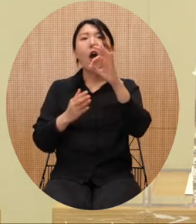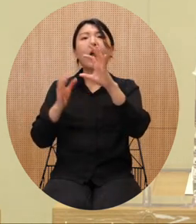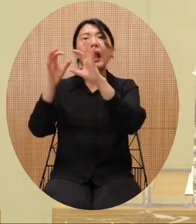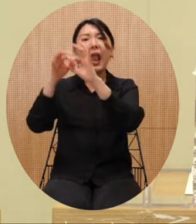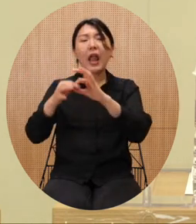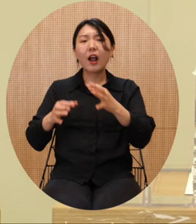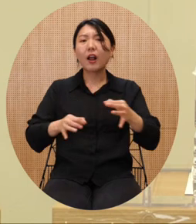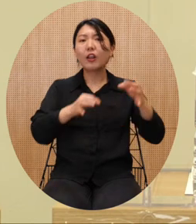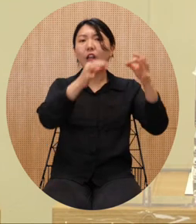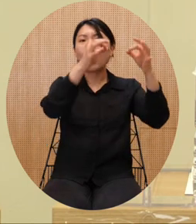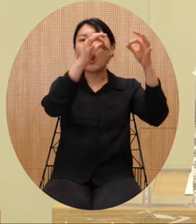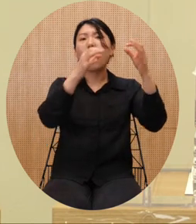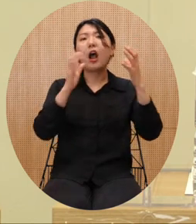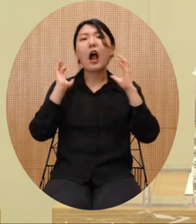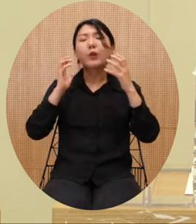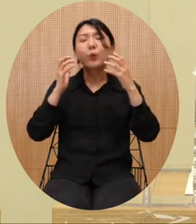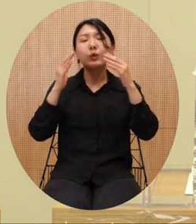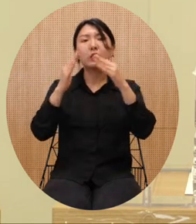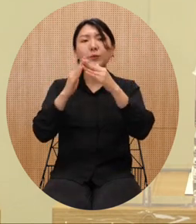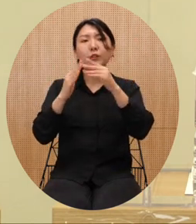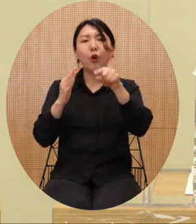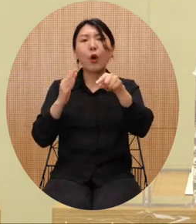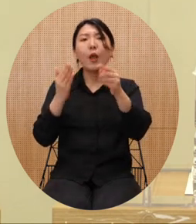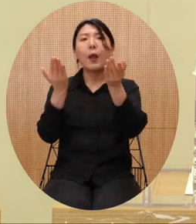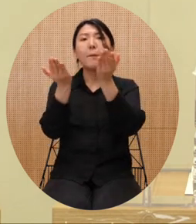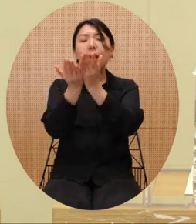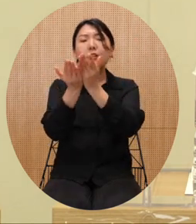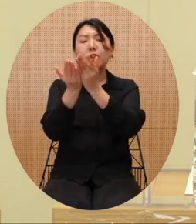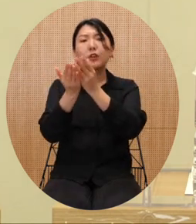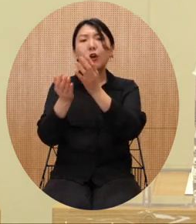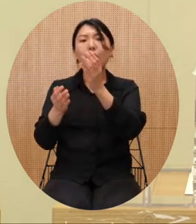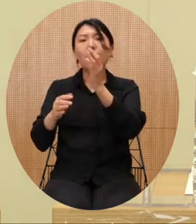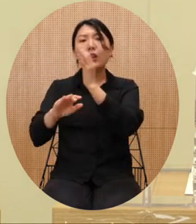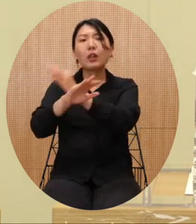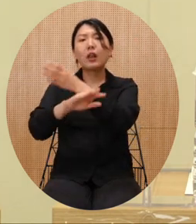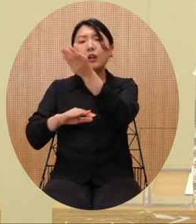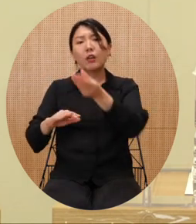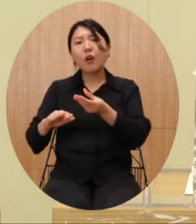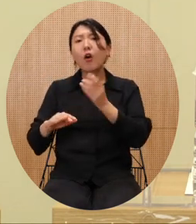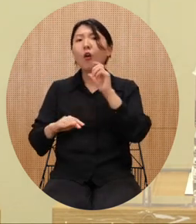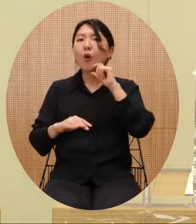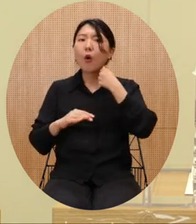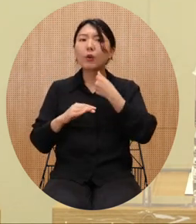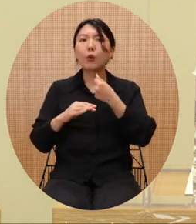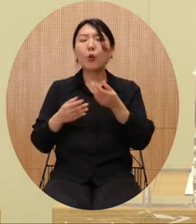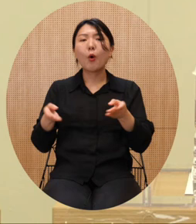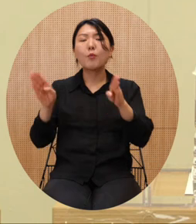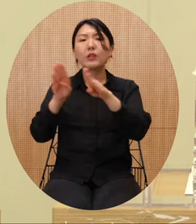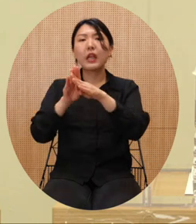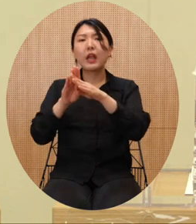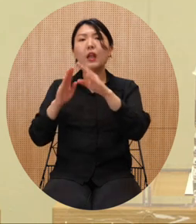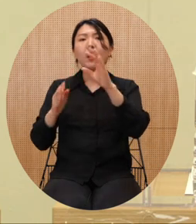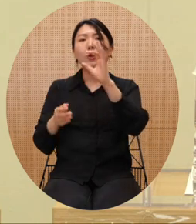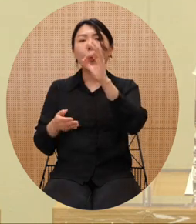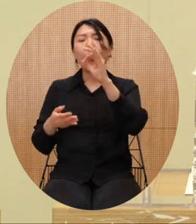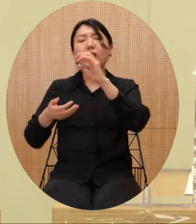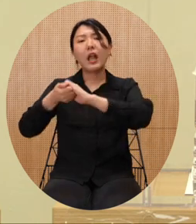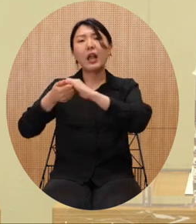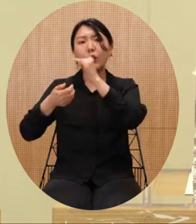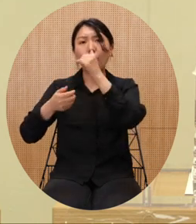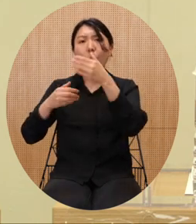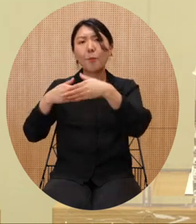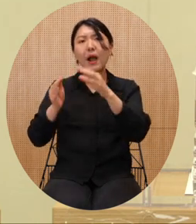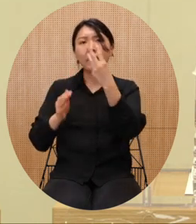주택가격이 지속적인 상승하기 때문에 아동가구의 규모에 맞는 매입임대주택 공급이 쉽지가 않습니다. 거기다가 건물당 금액이 제한되어